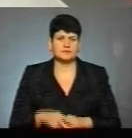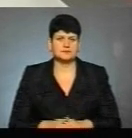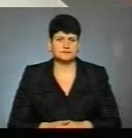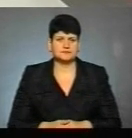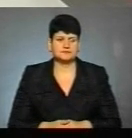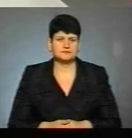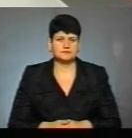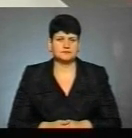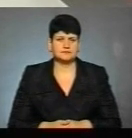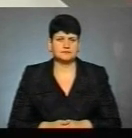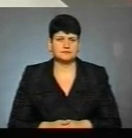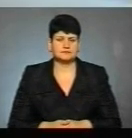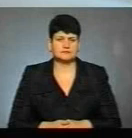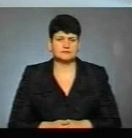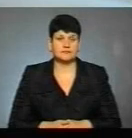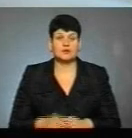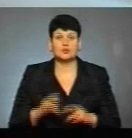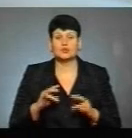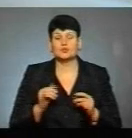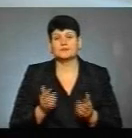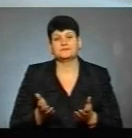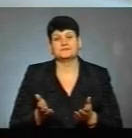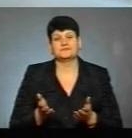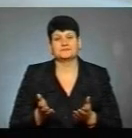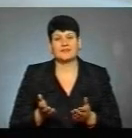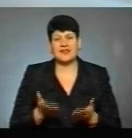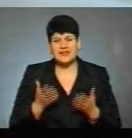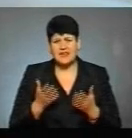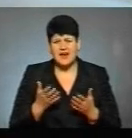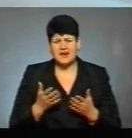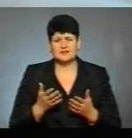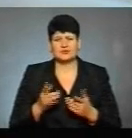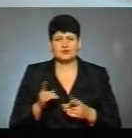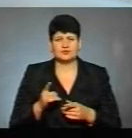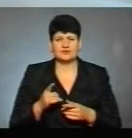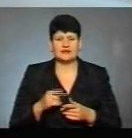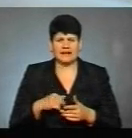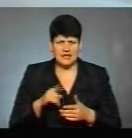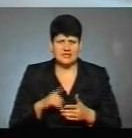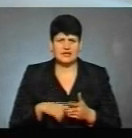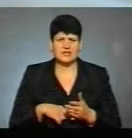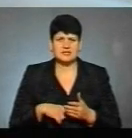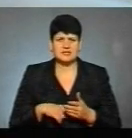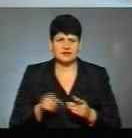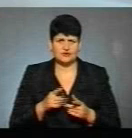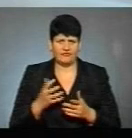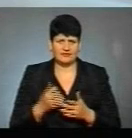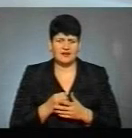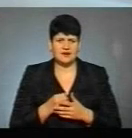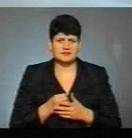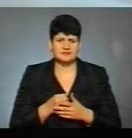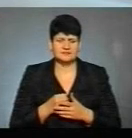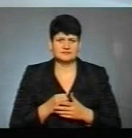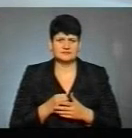в колонії? Ну, ясна річ, що ми... Чи ви таки надіялися, що все-таки вдасться